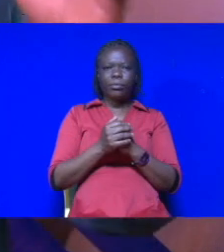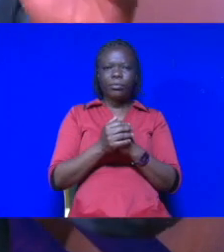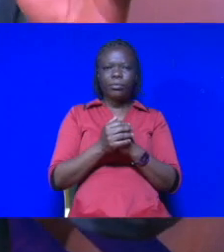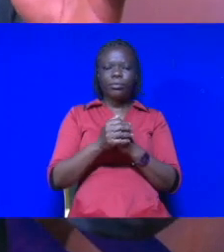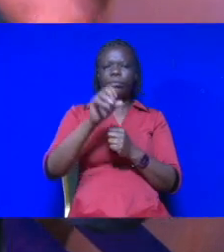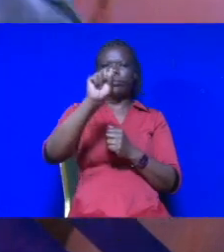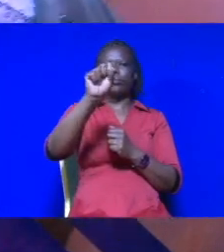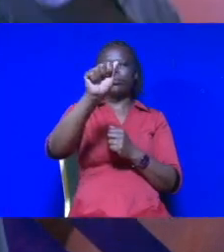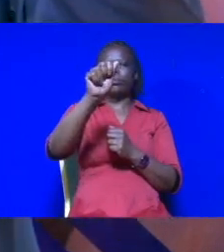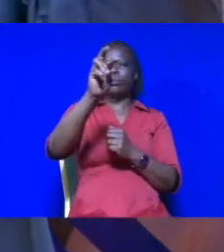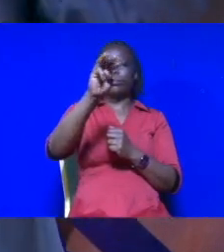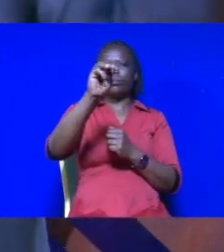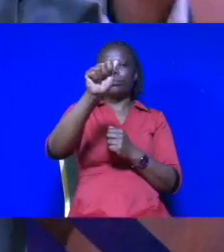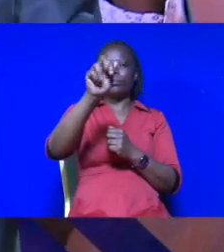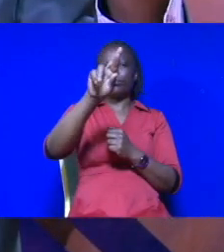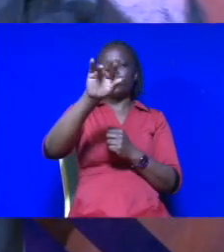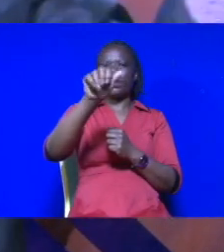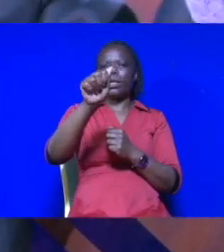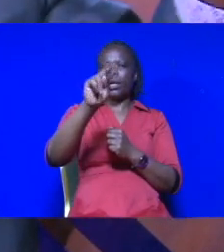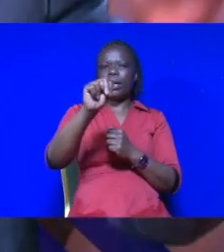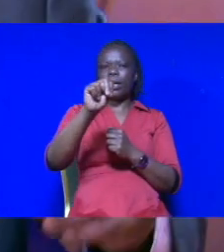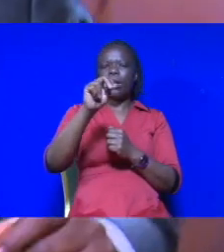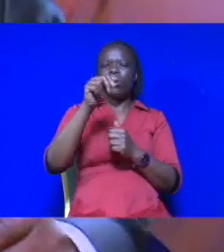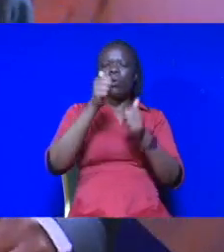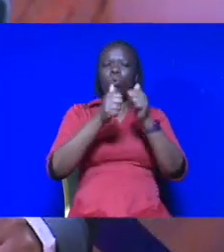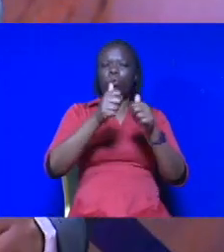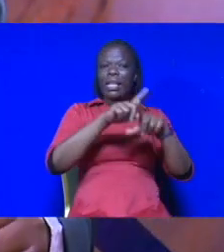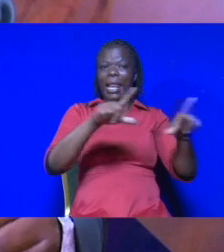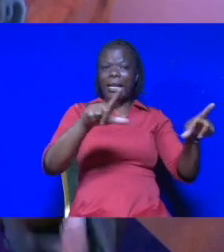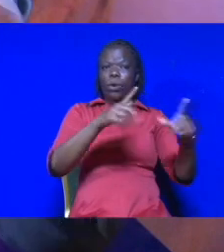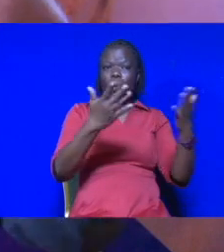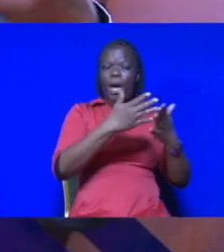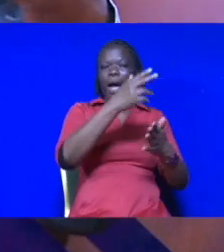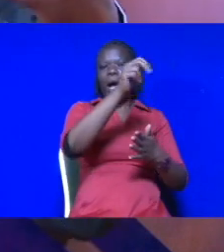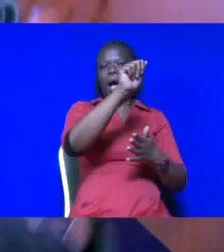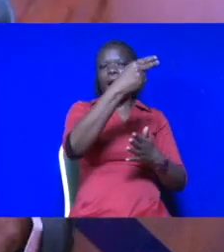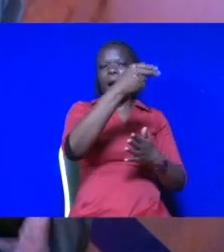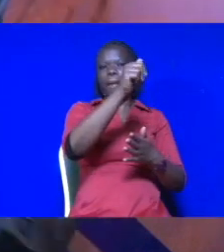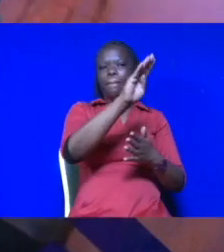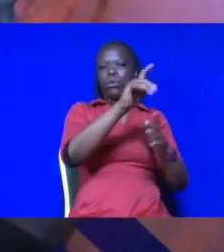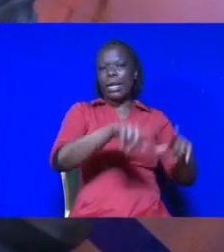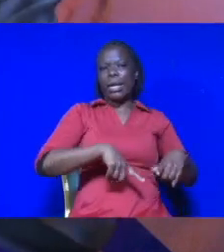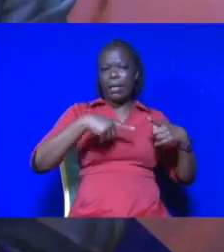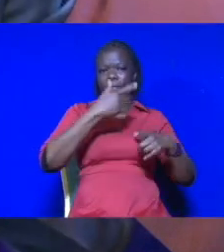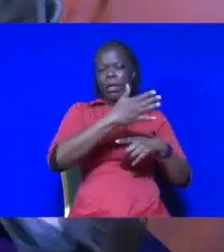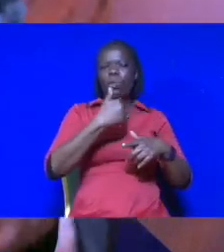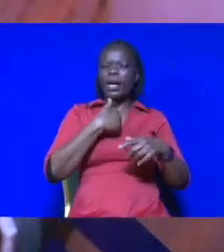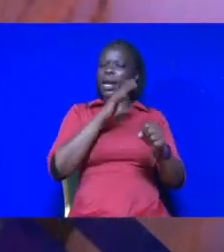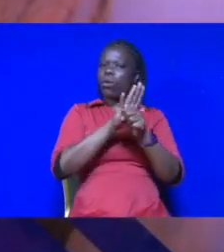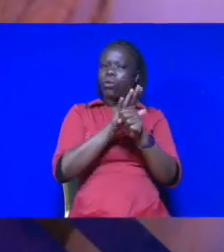Samaria, ambayo ilikuwa makao makuu ya Ahabu, watu walifanikiwa sana. Kulikuwa na chakula